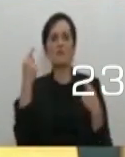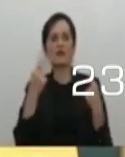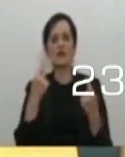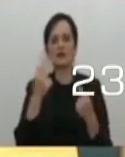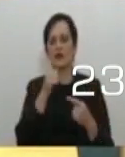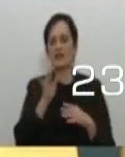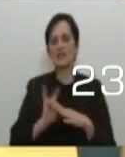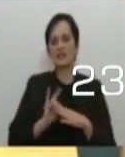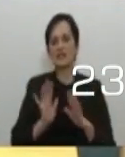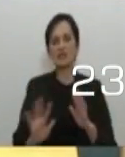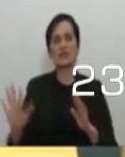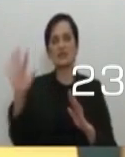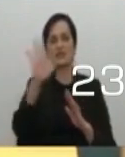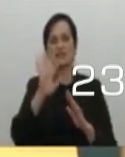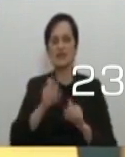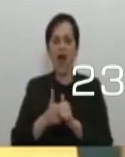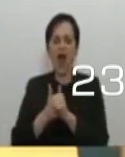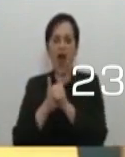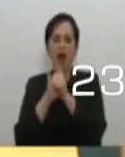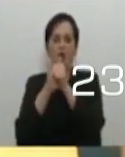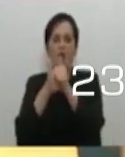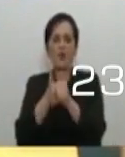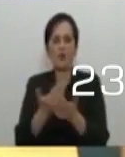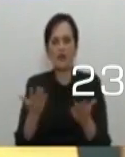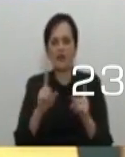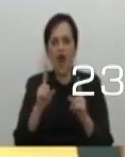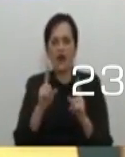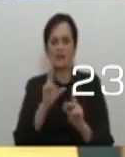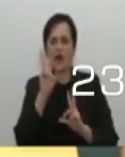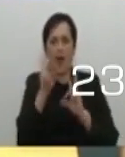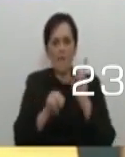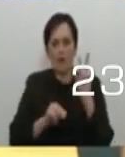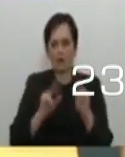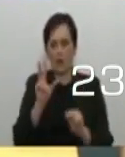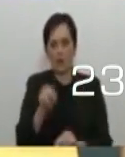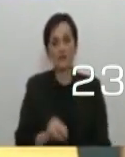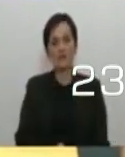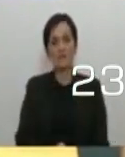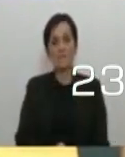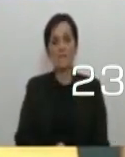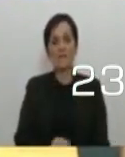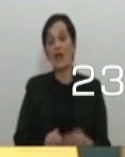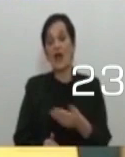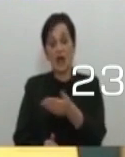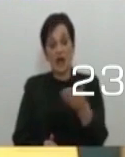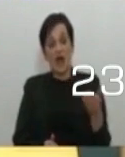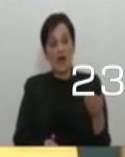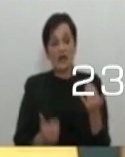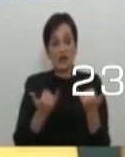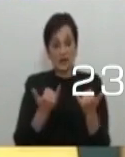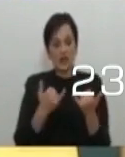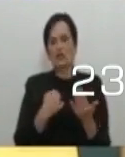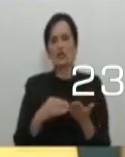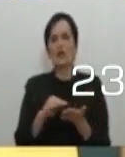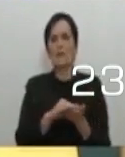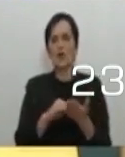დასავლურ ტრენცაყოლ პატრიოტულ რაღაცა გამოხტომებს. ეს ხალხი დღეს კიდევ ერთხელ გავიმეორებ,